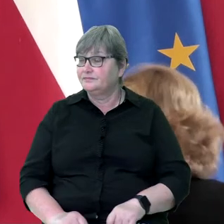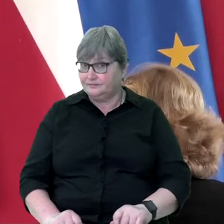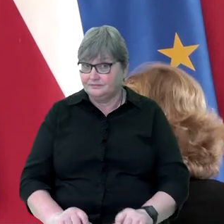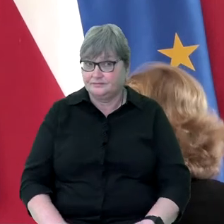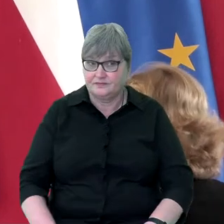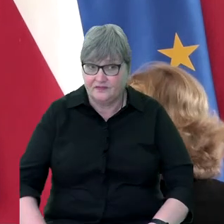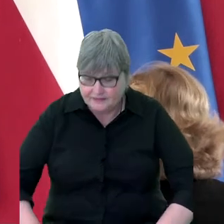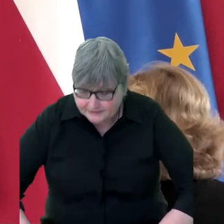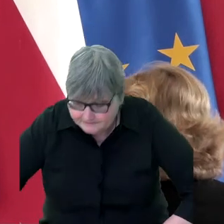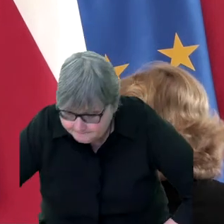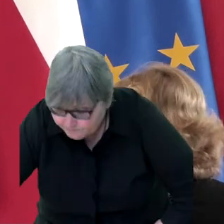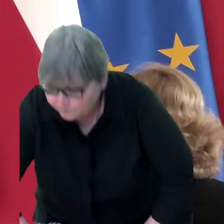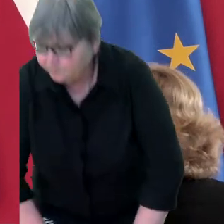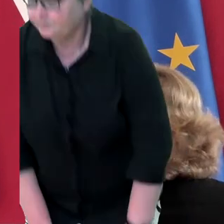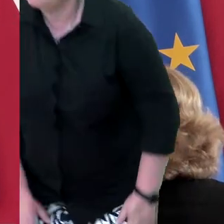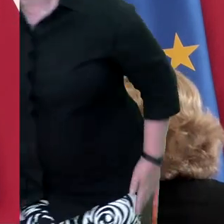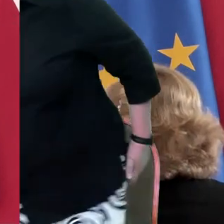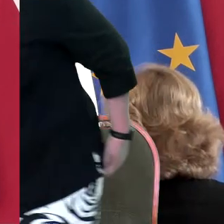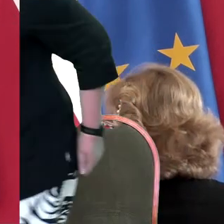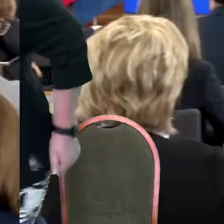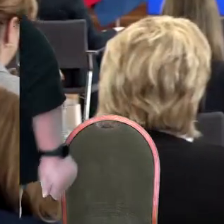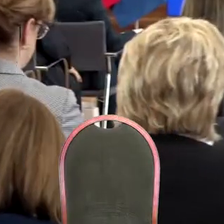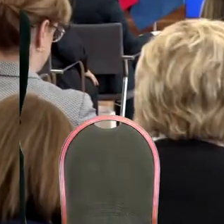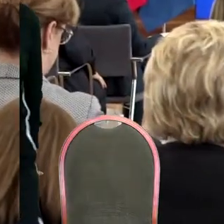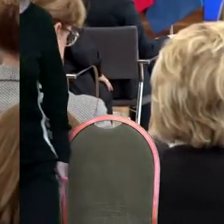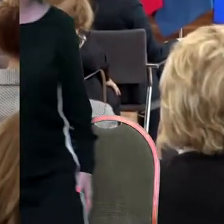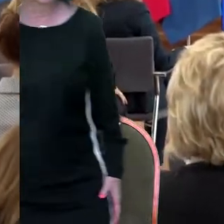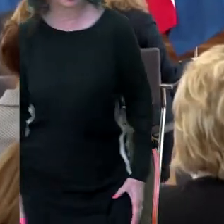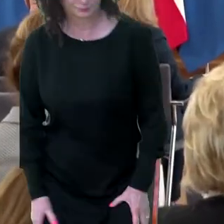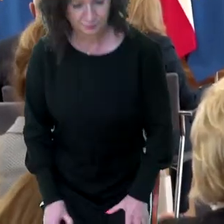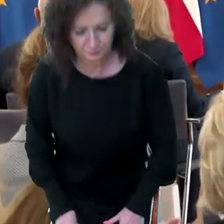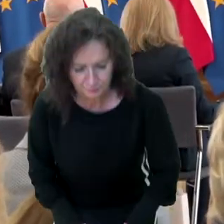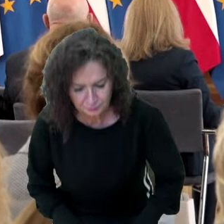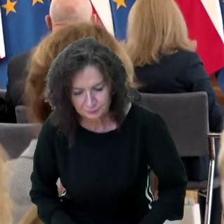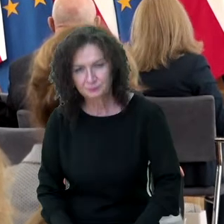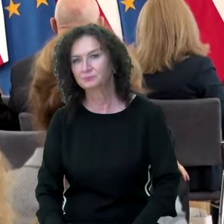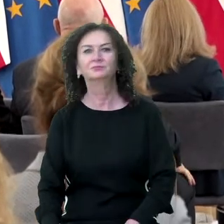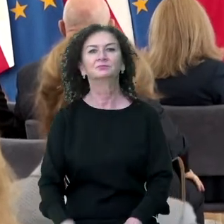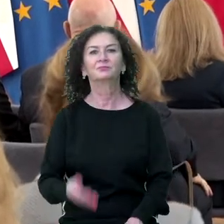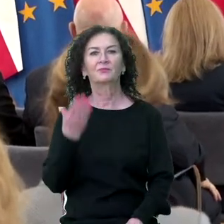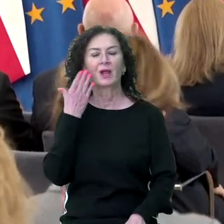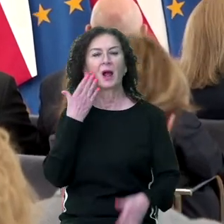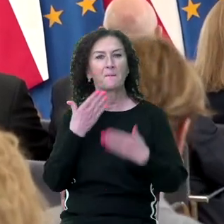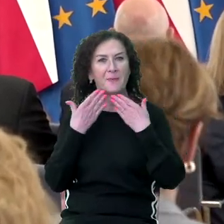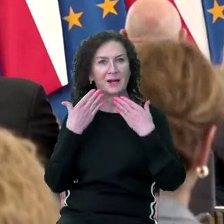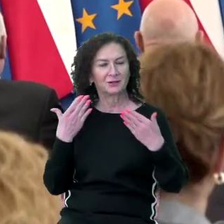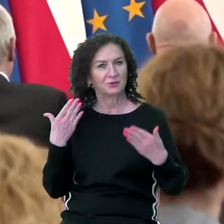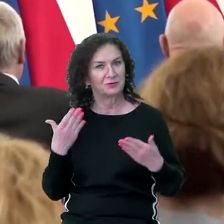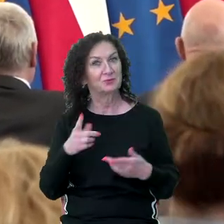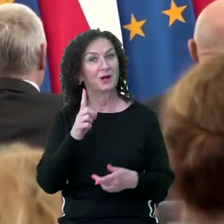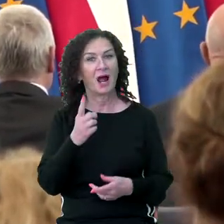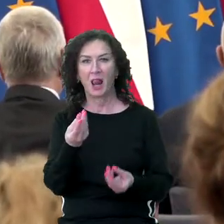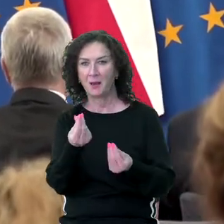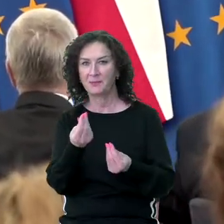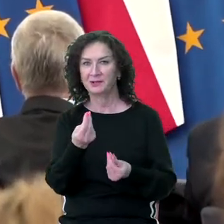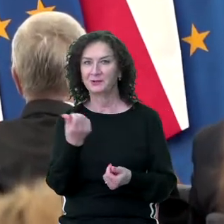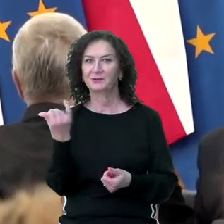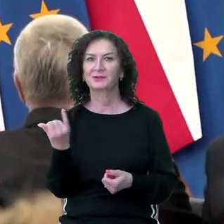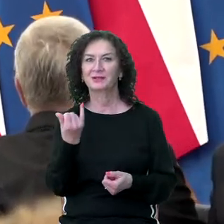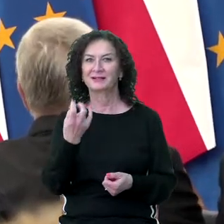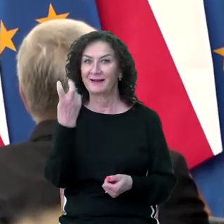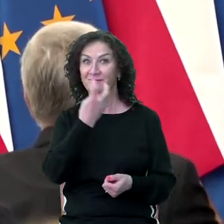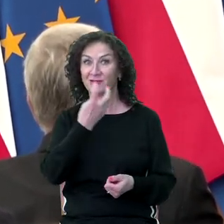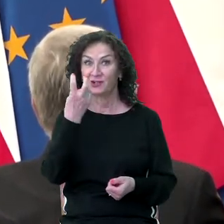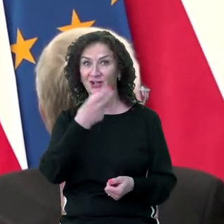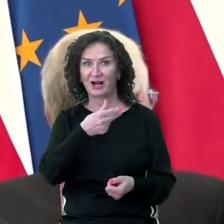Bardzo dziękuję Panie Profesorze. Cóż, pieniądze to zawsze interesujący temat, prawda? Zarobki zwłaszcza. A teraz, proszę